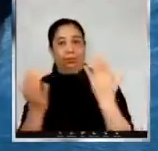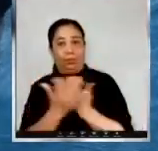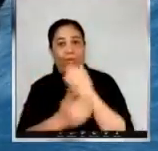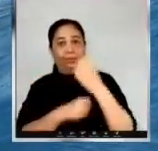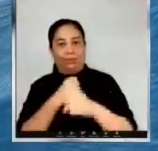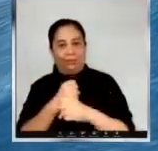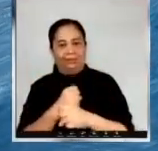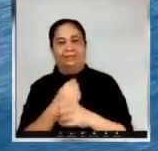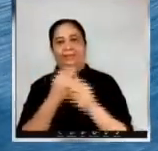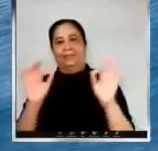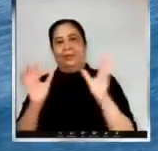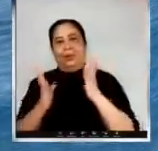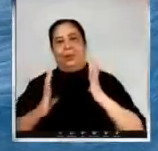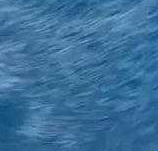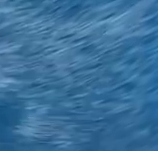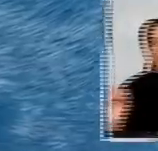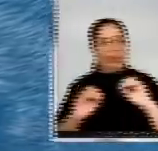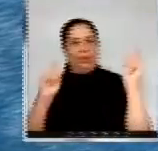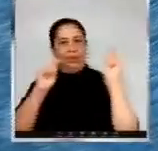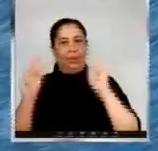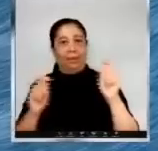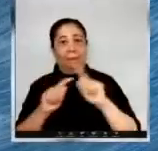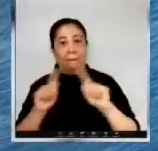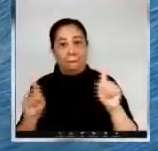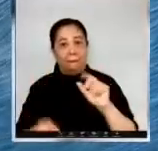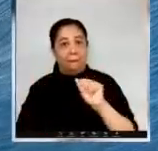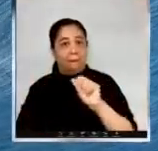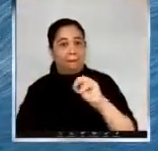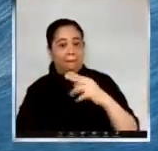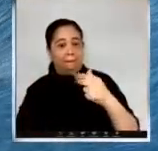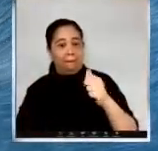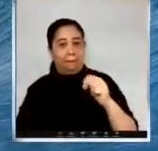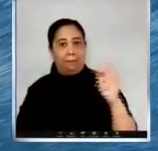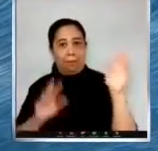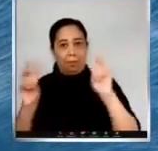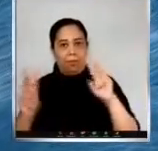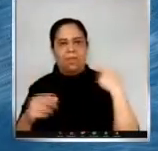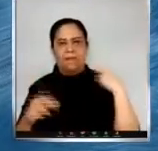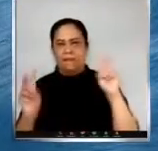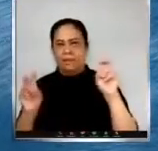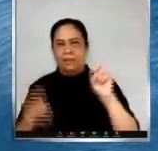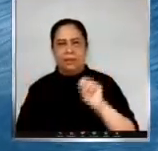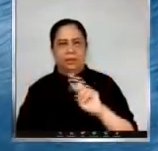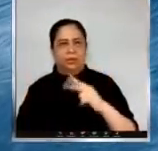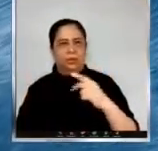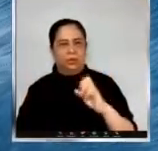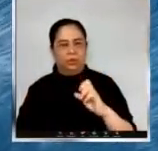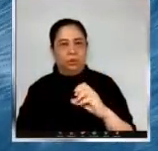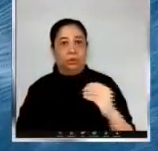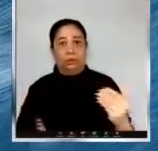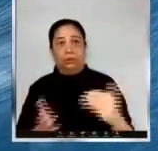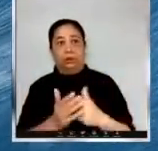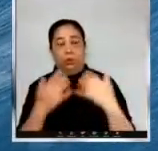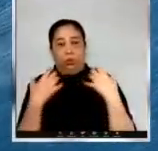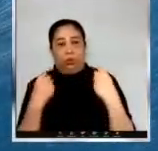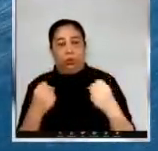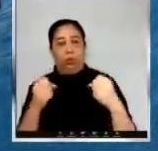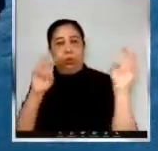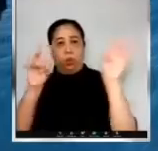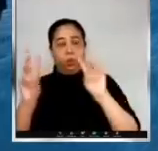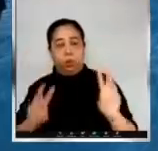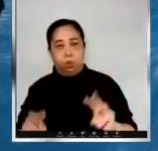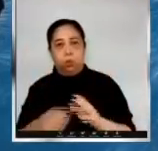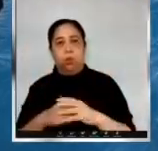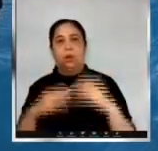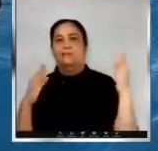Pero itong hanging amihan, mga kapuso, merong surge yan. At yung muling paglakas ng hanging amihan, inaasahan po